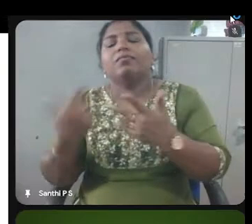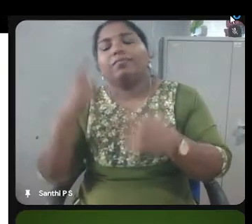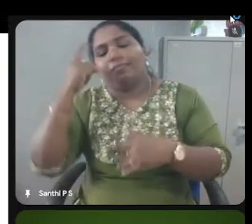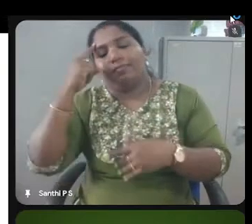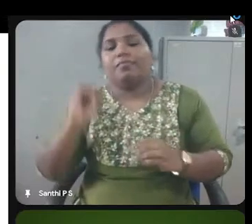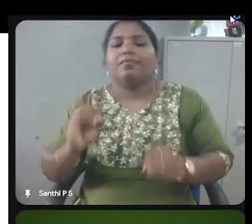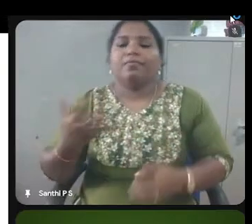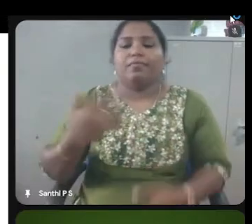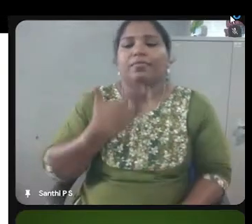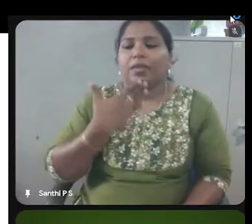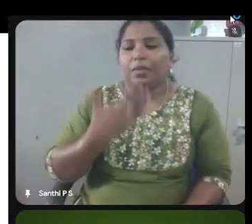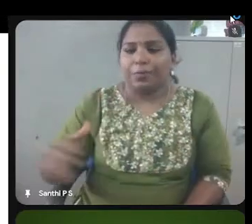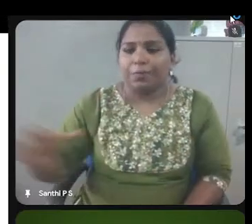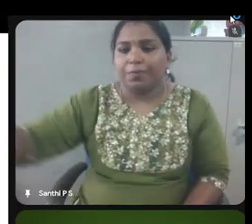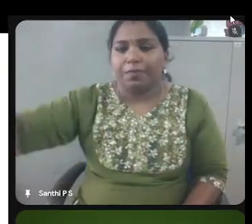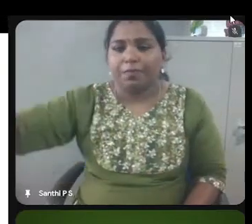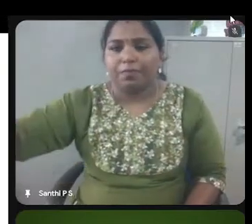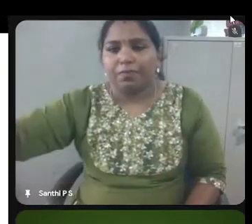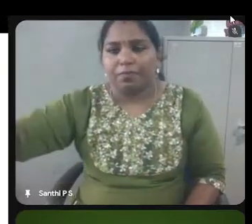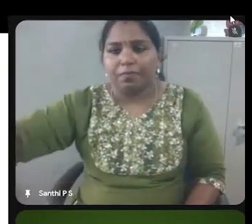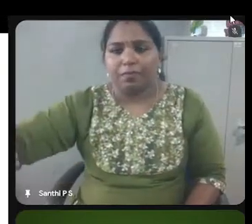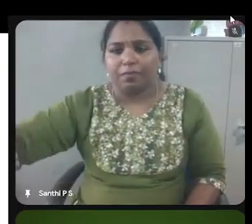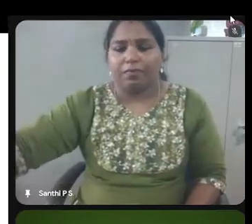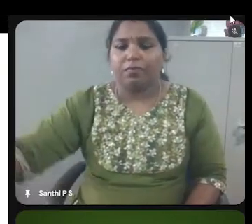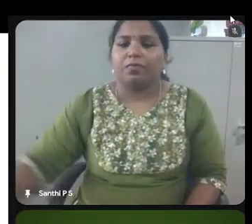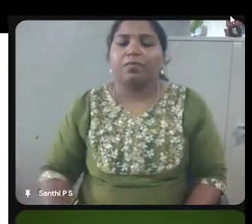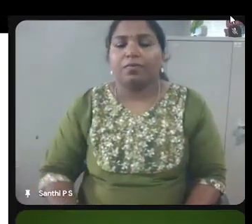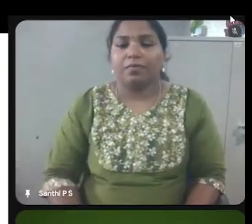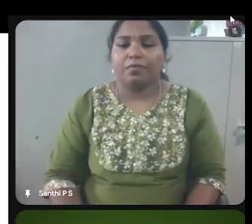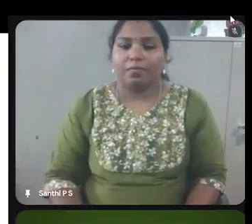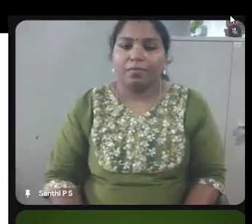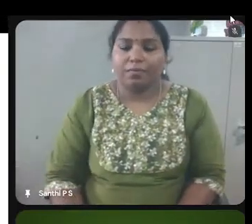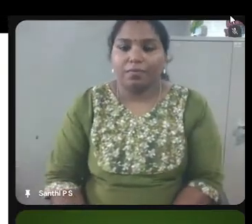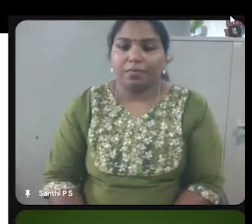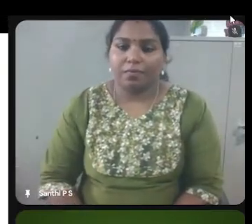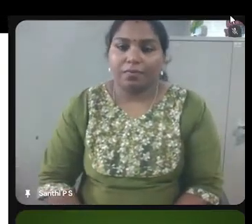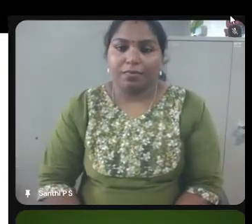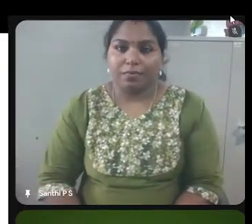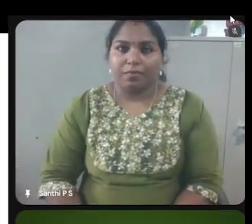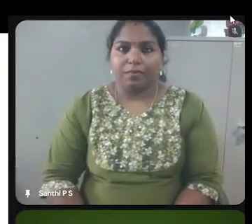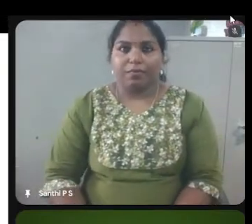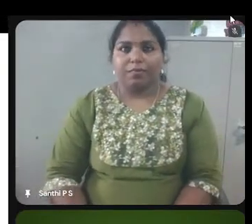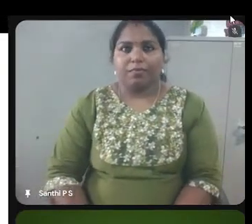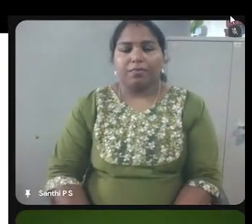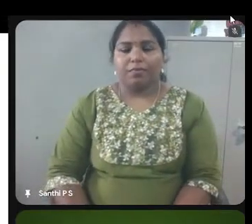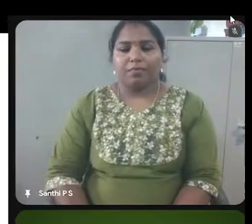ഓക്കെ, താങ്ക് യു മാം. ഒരു ക്വസ്റ്റ്യൻ ചോദിച്ചോട്ടെ മാം? ചോദിച്ചോളൂ